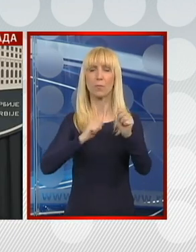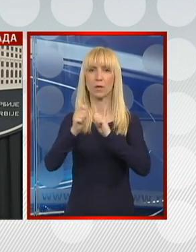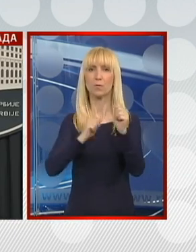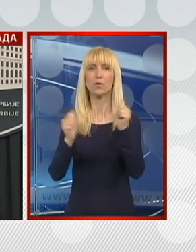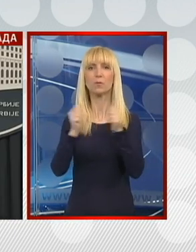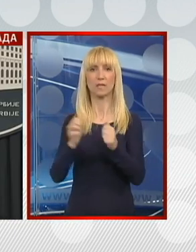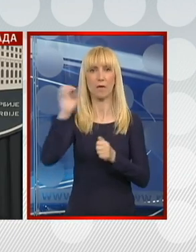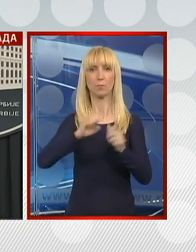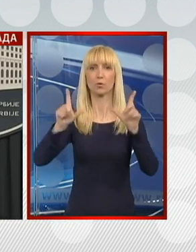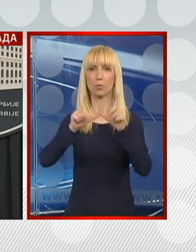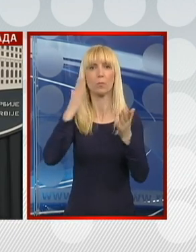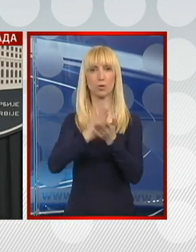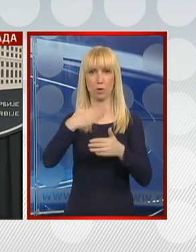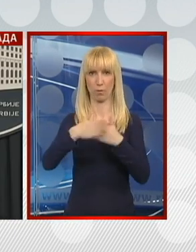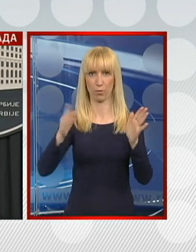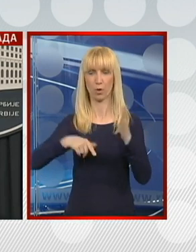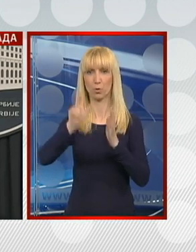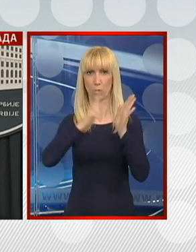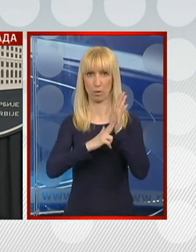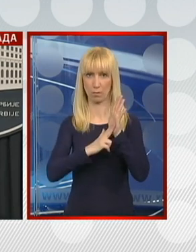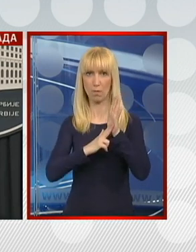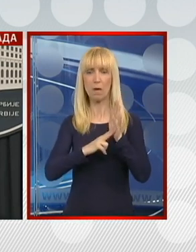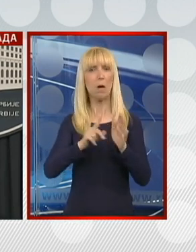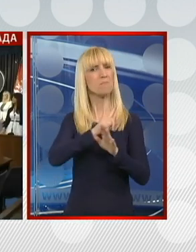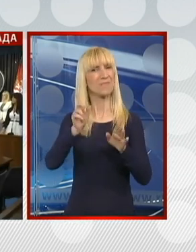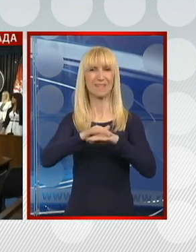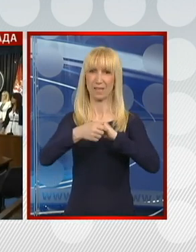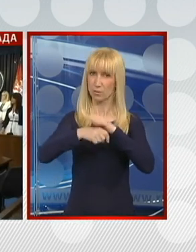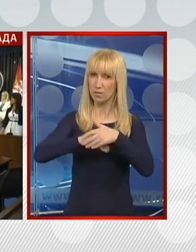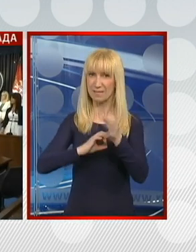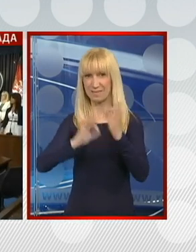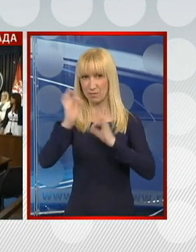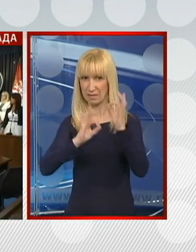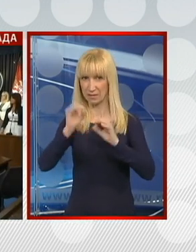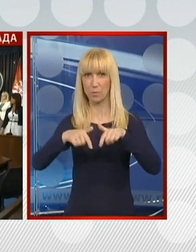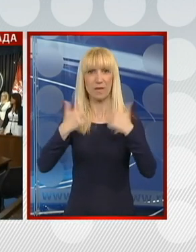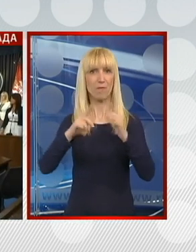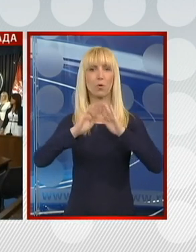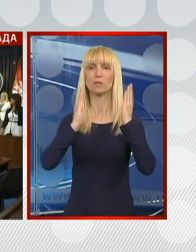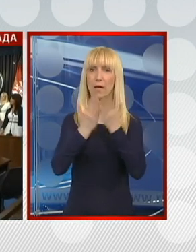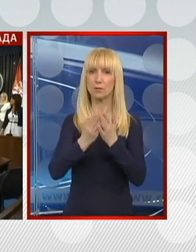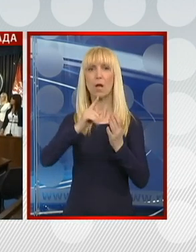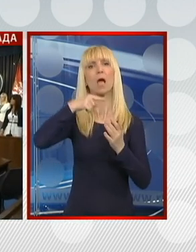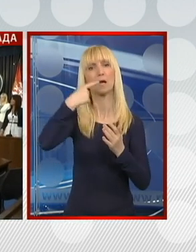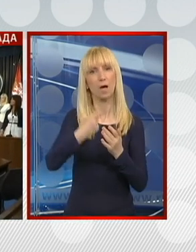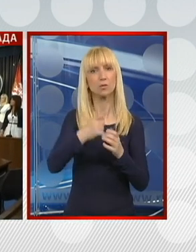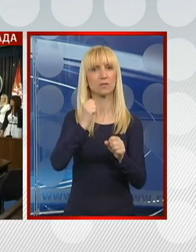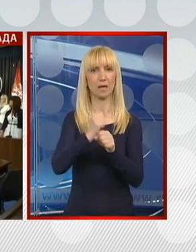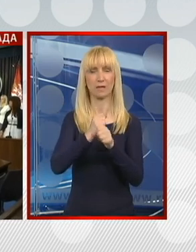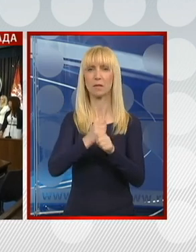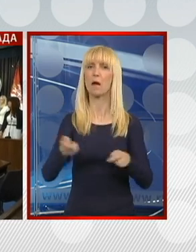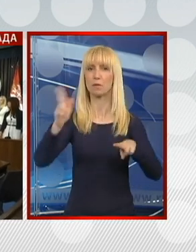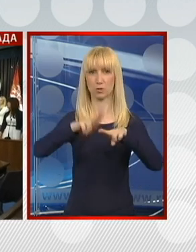pregovorima sa Evropskom unijom biti otvorena u junu. Nezadovoljan racionalizacijom javnog sektora naglašava i da se radi